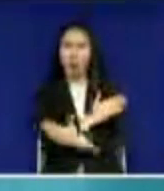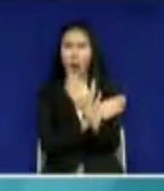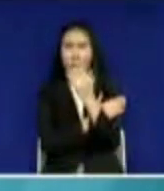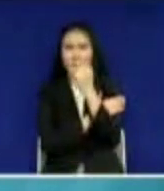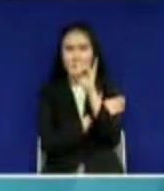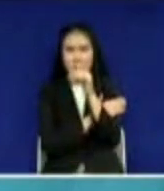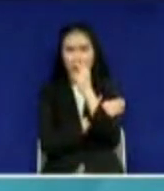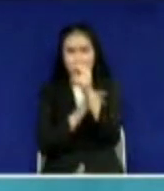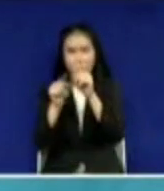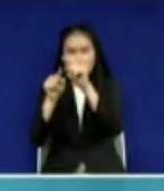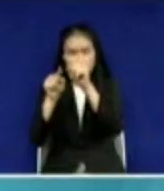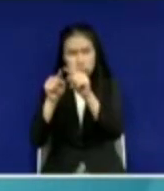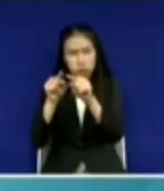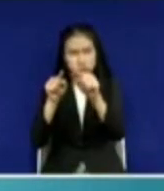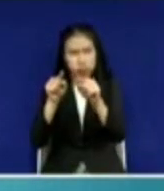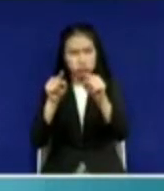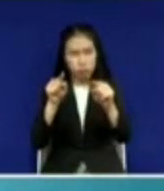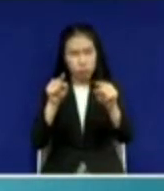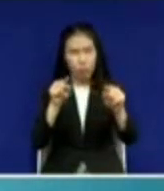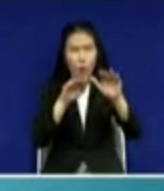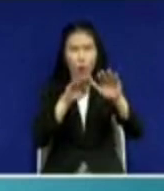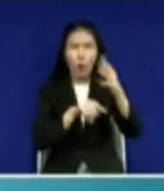เล็กน้อยค่ะ